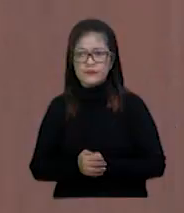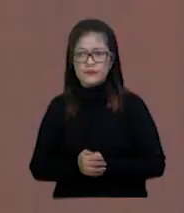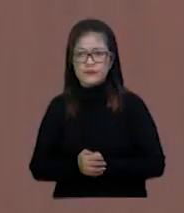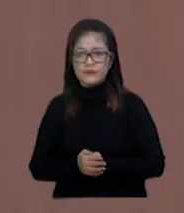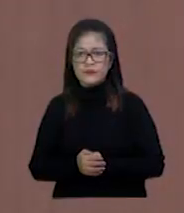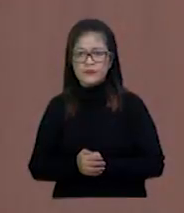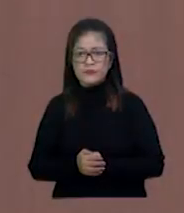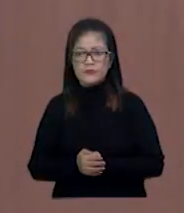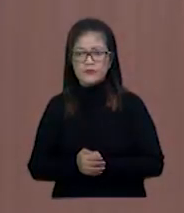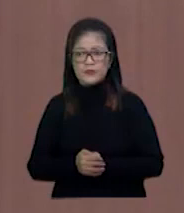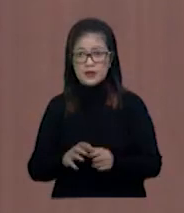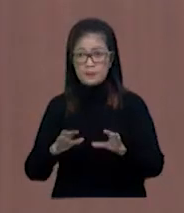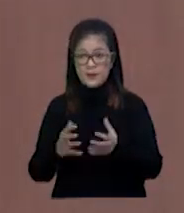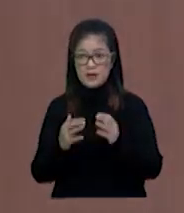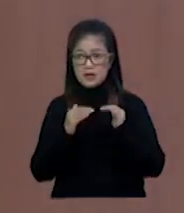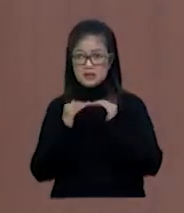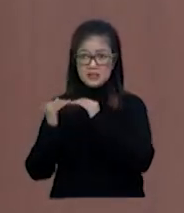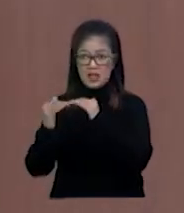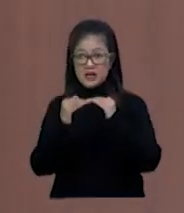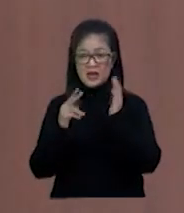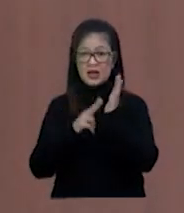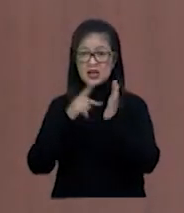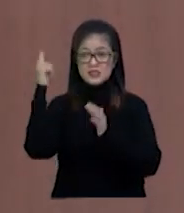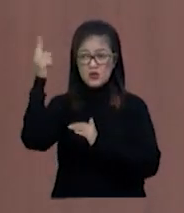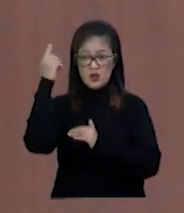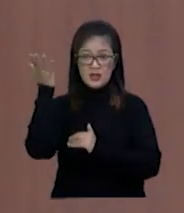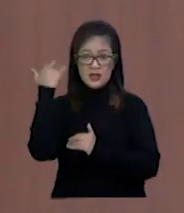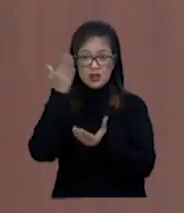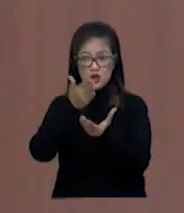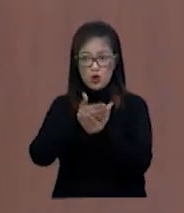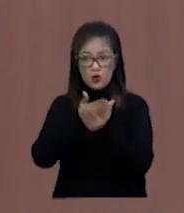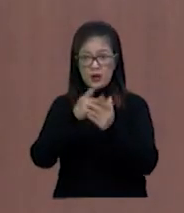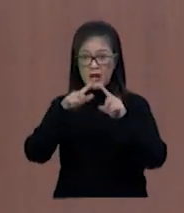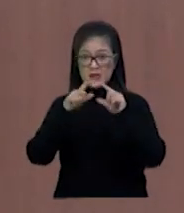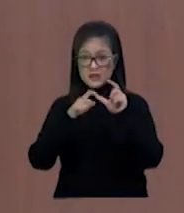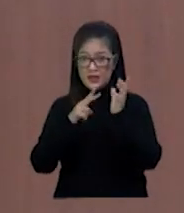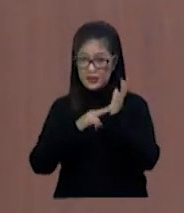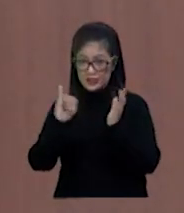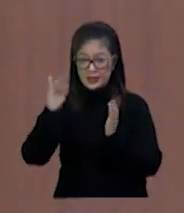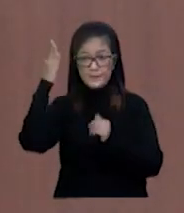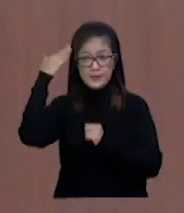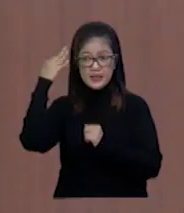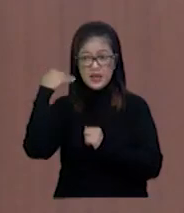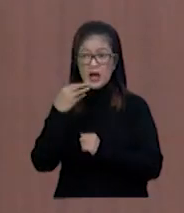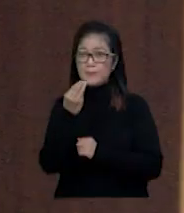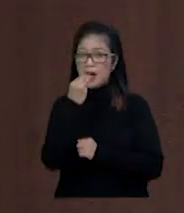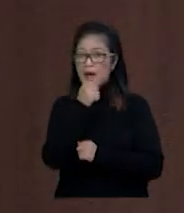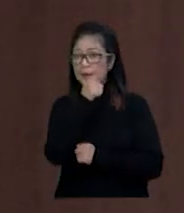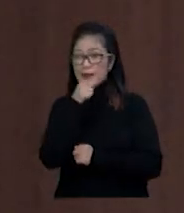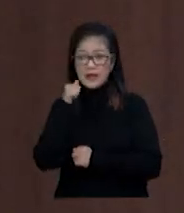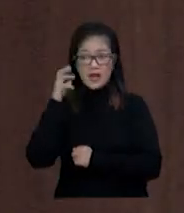badan standarisasi nasional menyerahkan secara resmi dokumen SNI minyak makan merah kepada Kementerian Koperasi dan UKM